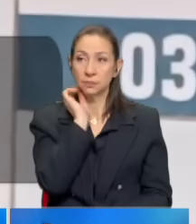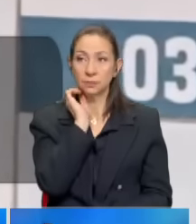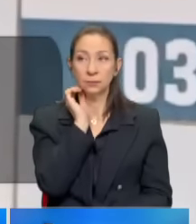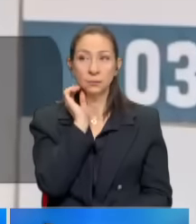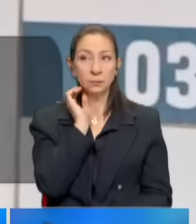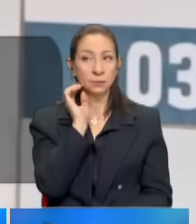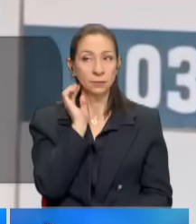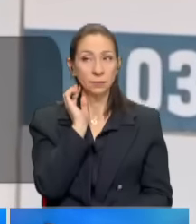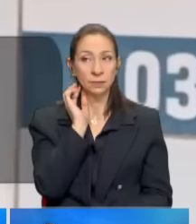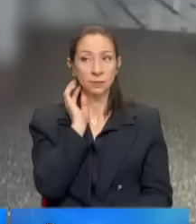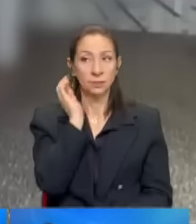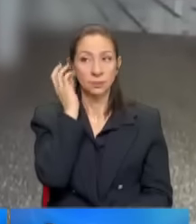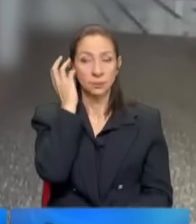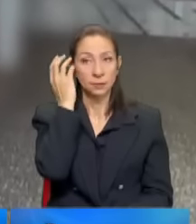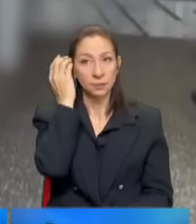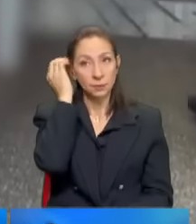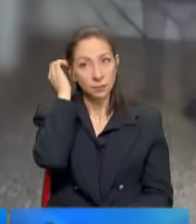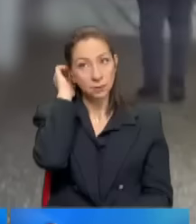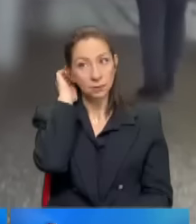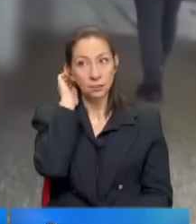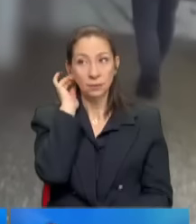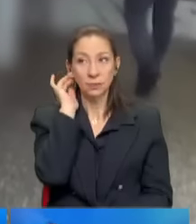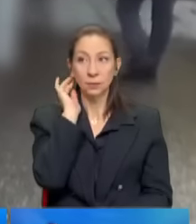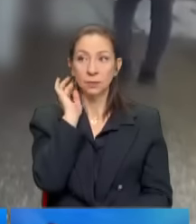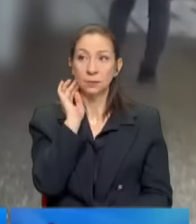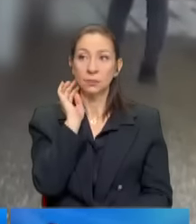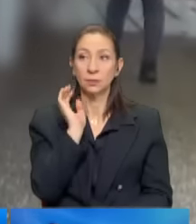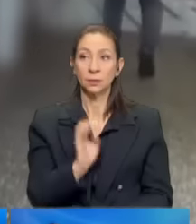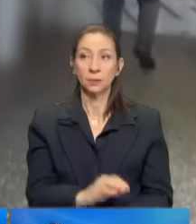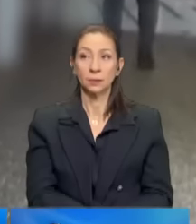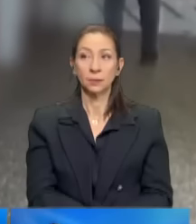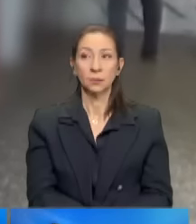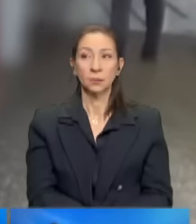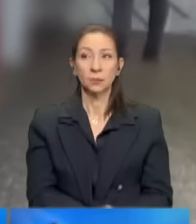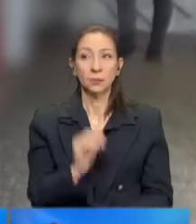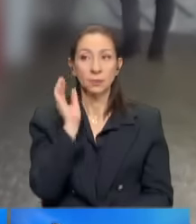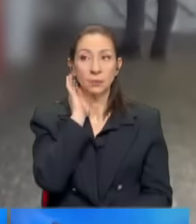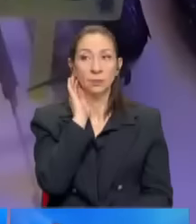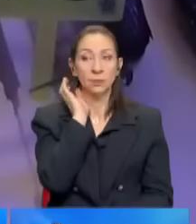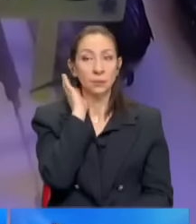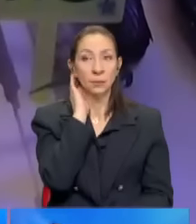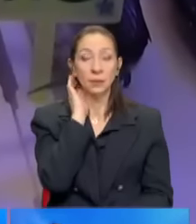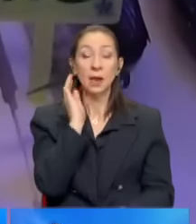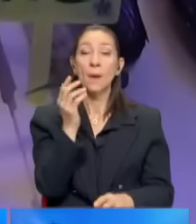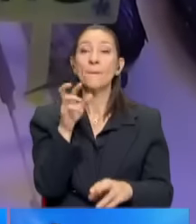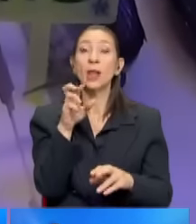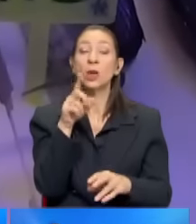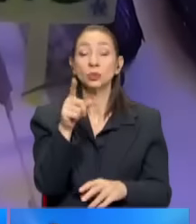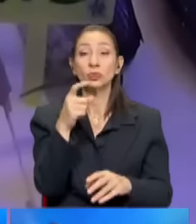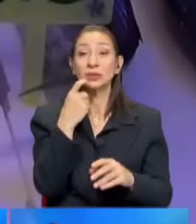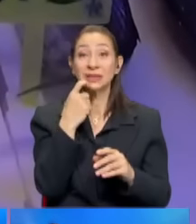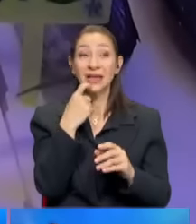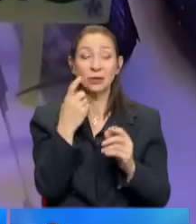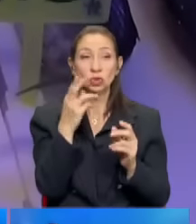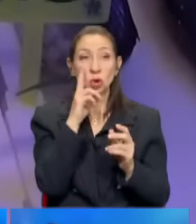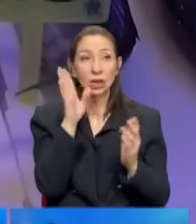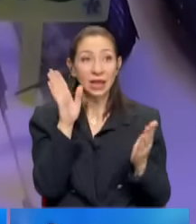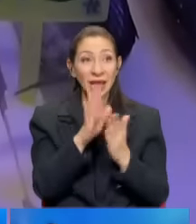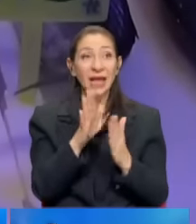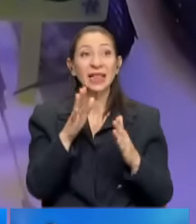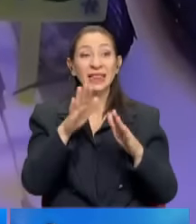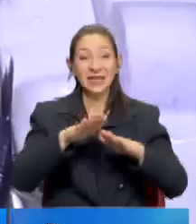ediyor palamut da var hamsi de var palamut boldu olmayacağını düşündük Ama yine bu sene bol gibi görünüyor palamut sezonunun sonlarındayız ama